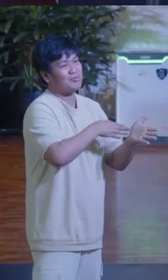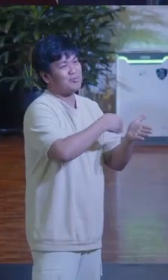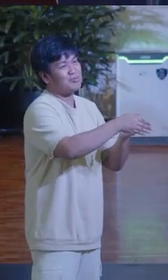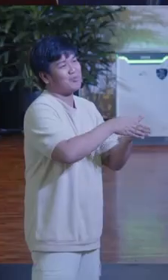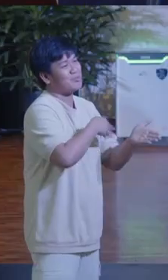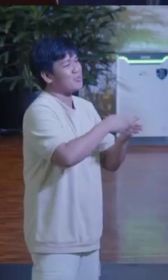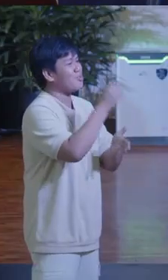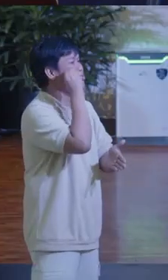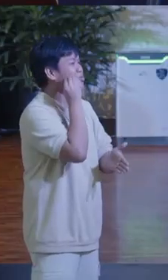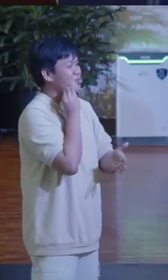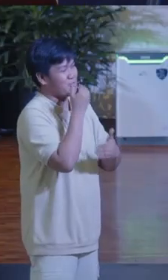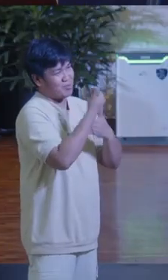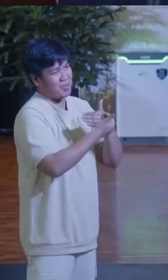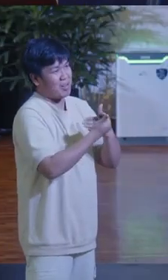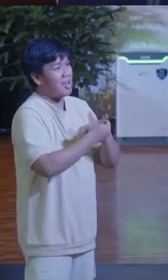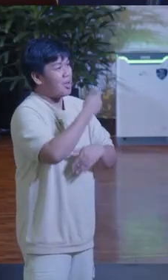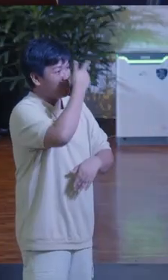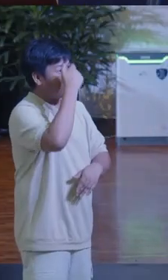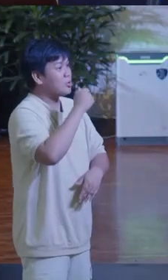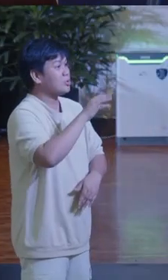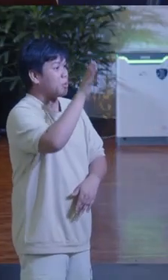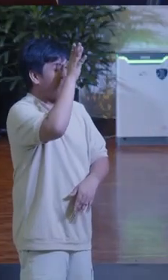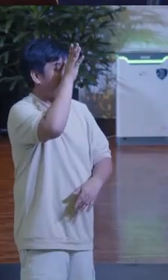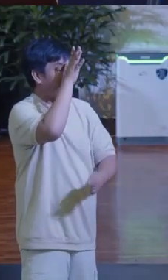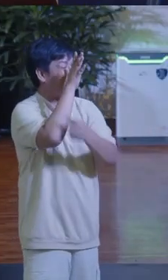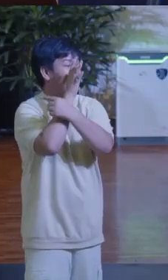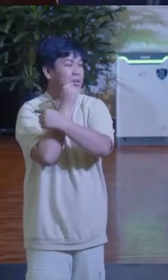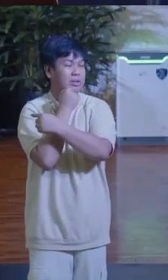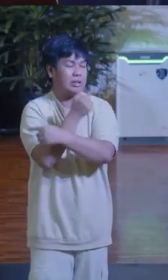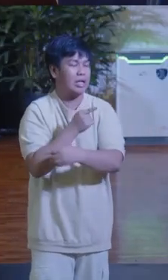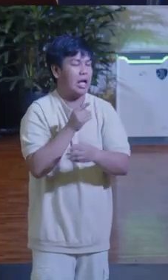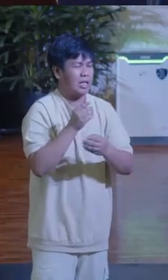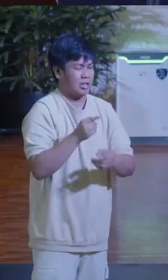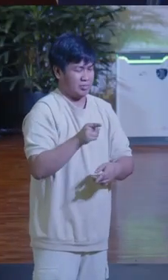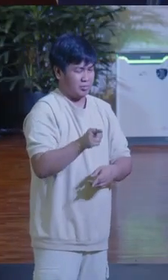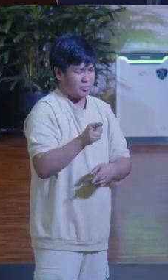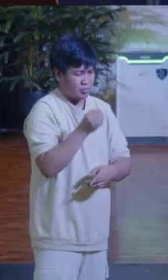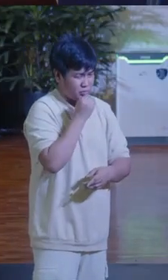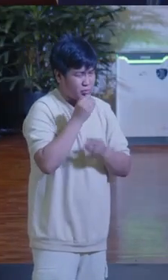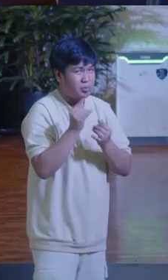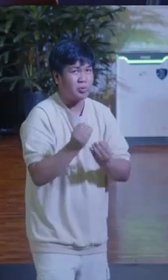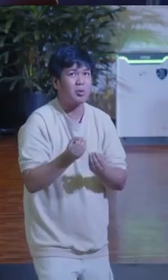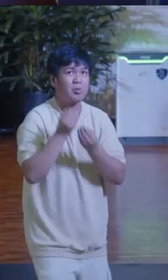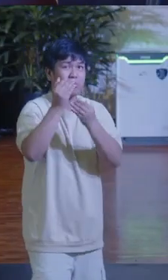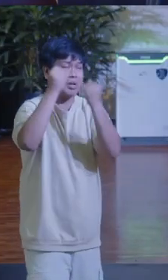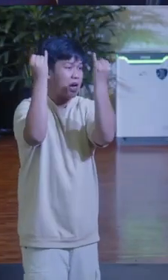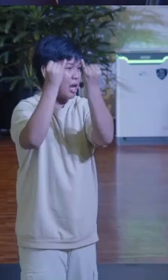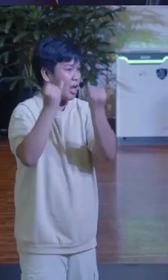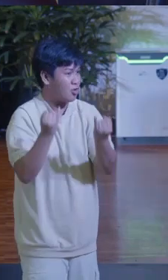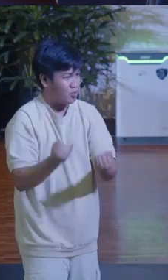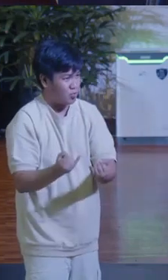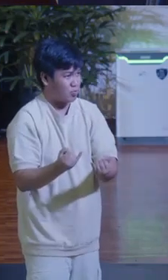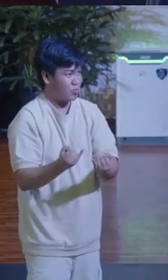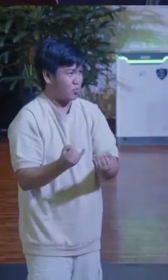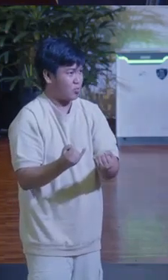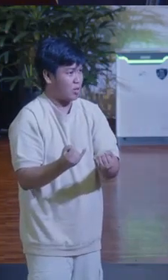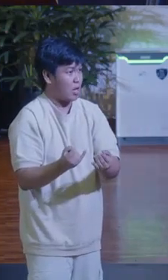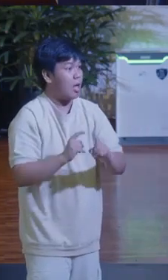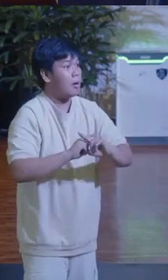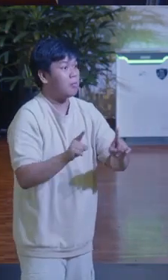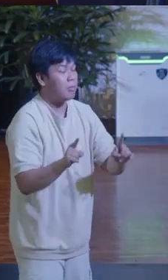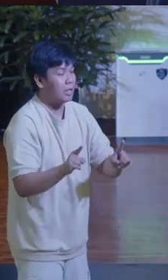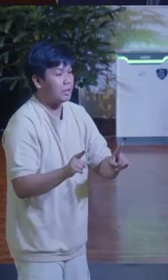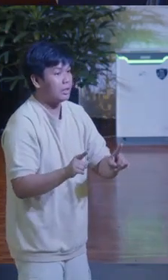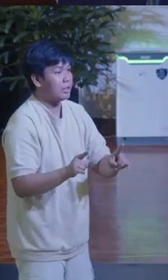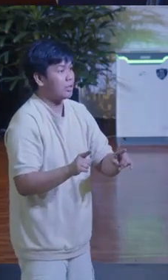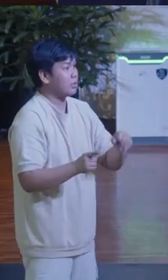Dahil yung pagkain daw nila ay hinihalay sa mga Diyos-Diyusan. Ang sabi ni Pablo, sa 1 Corinthians chapter 8, yung mga